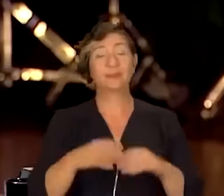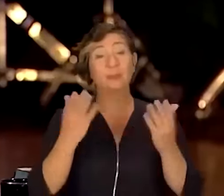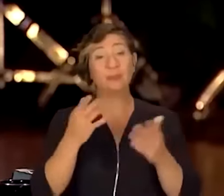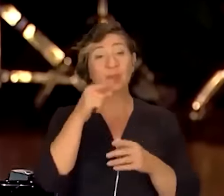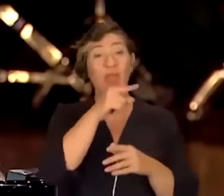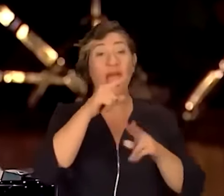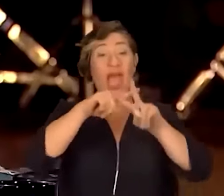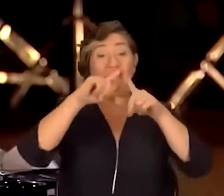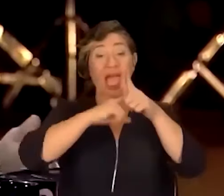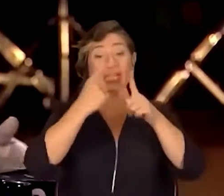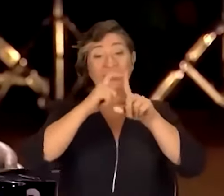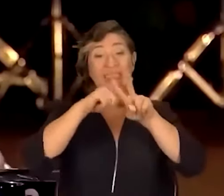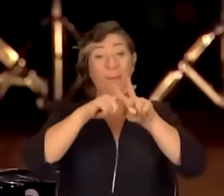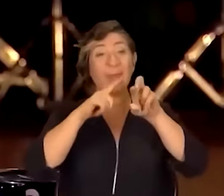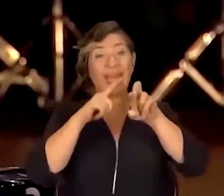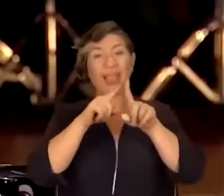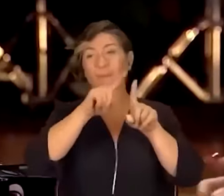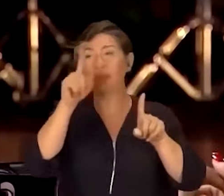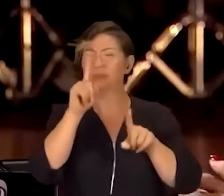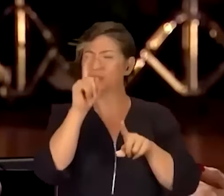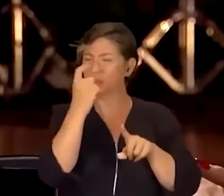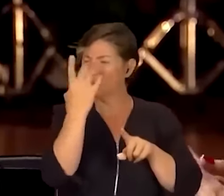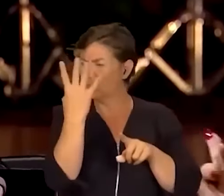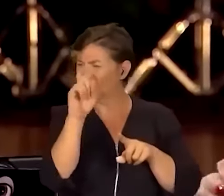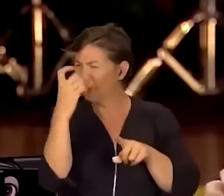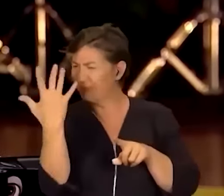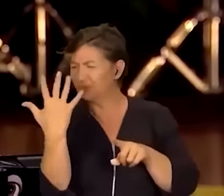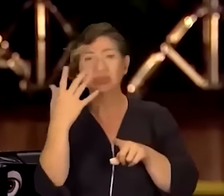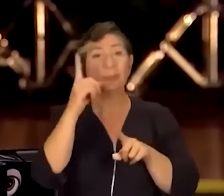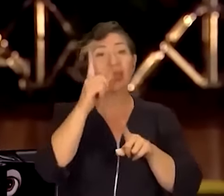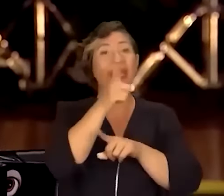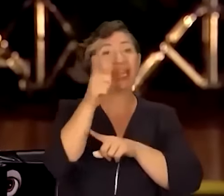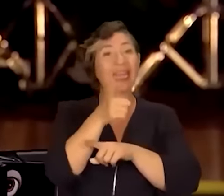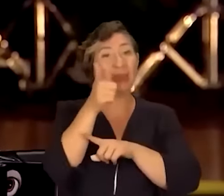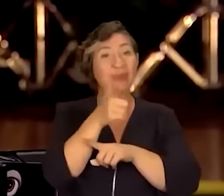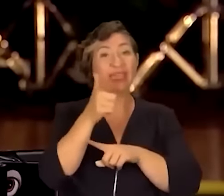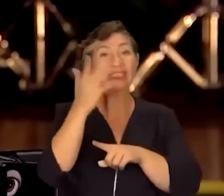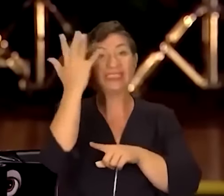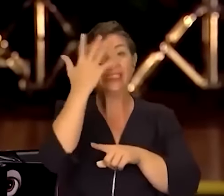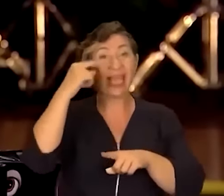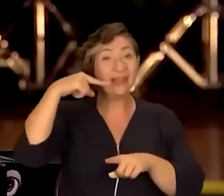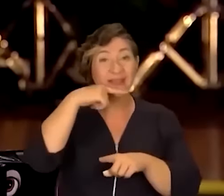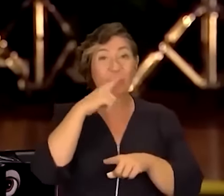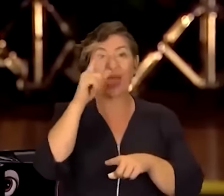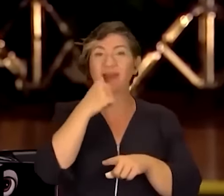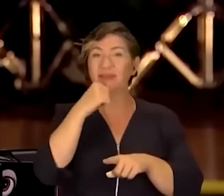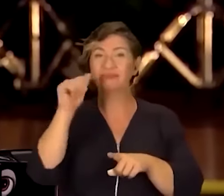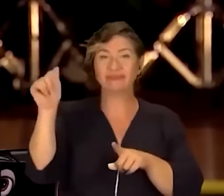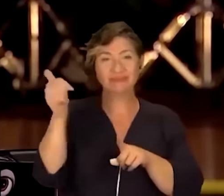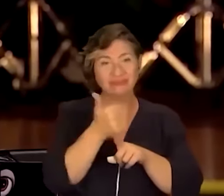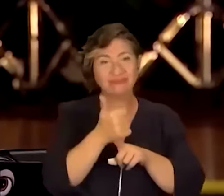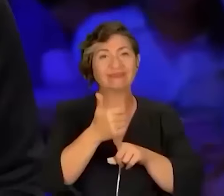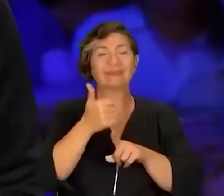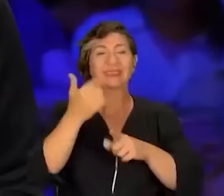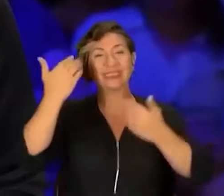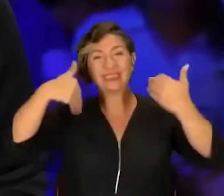dur bunu Ajda Pekkan'dan beri Merak ediyorum 94 95 ajda'nın bir klibinde siyahi Eee vatandaşlarımızı